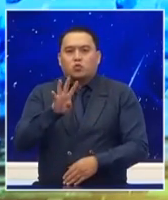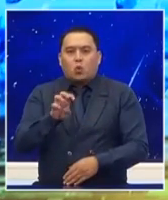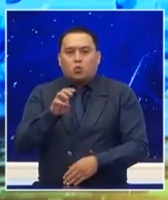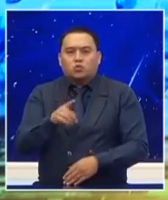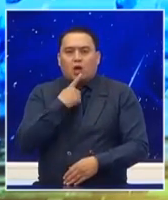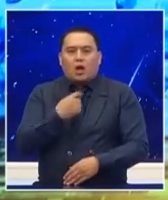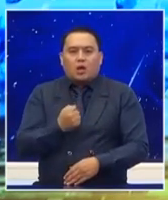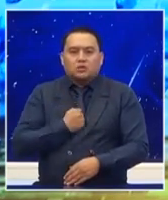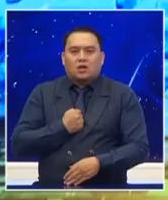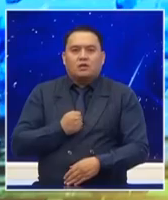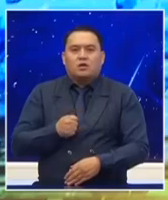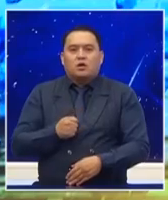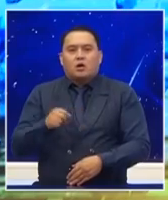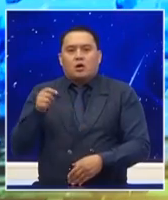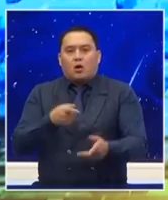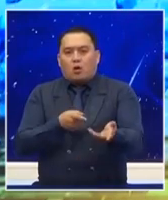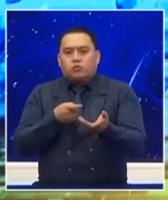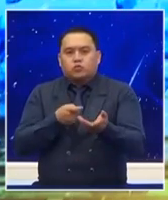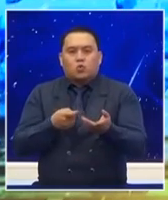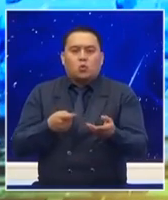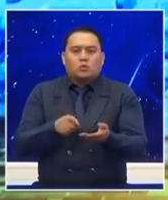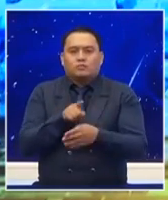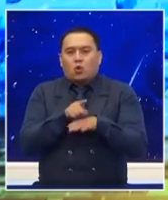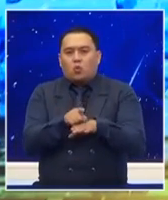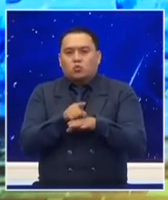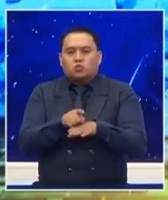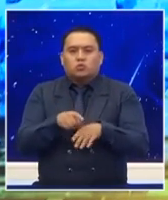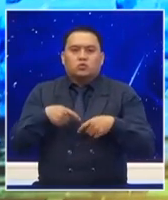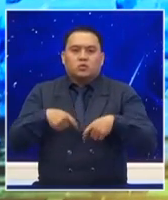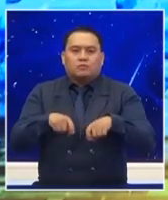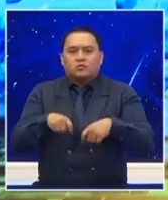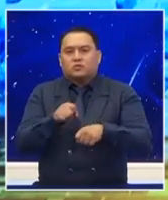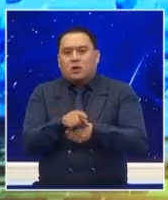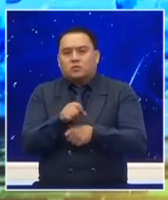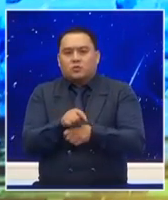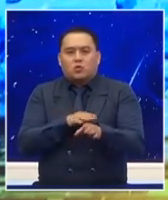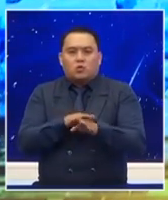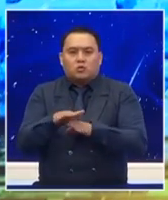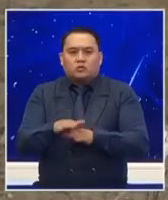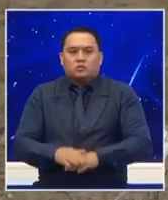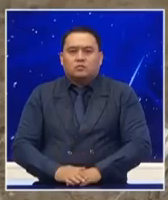400-ден аса әскери оқ атумен және бронетранспортермен жүгіру тапсырмаларын орындады.